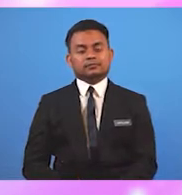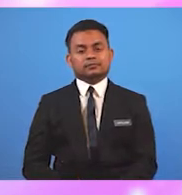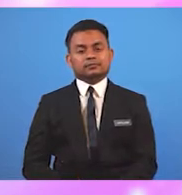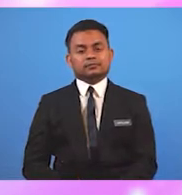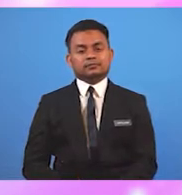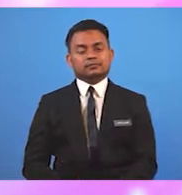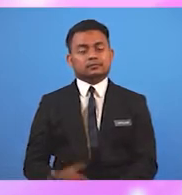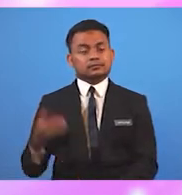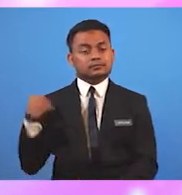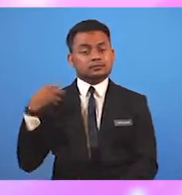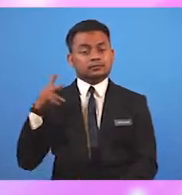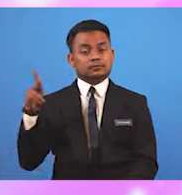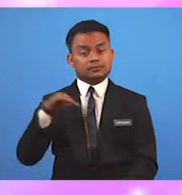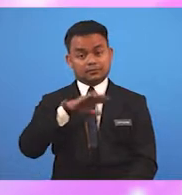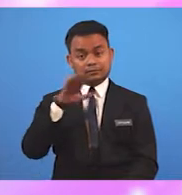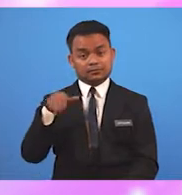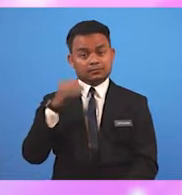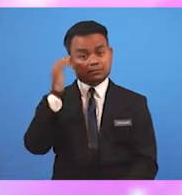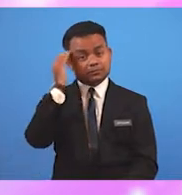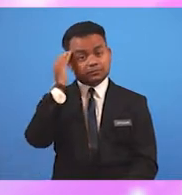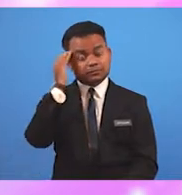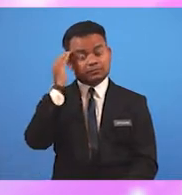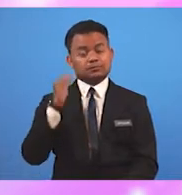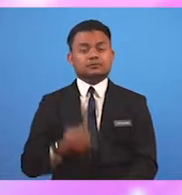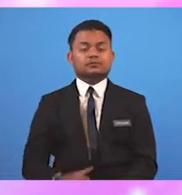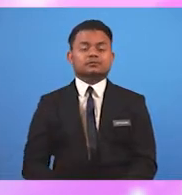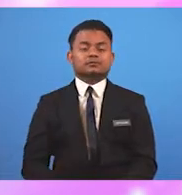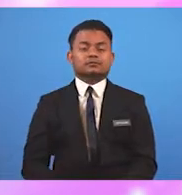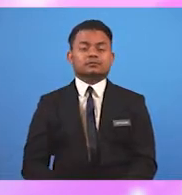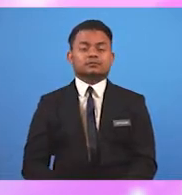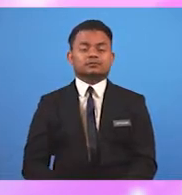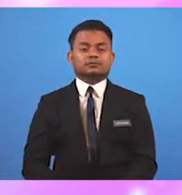Adakah murid-murid boleh menghuraikan setiap kaedah tersebut?